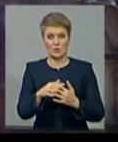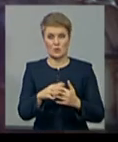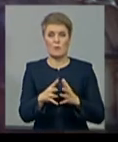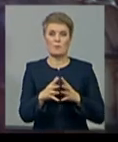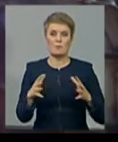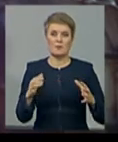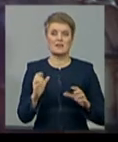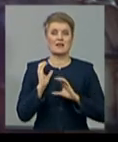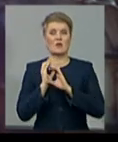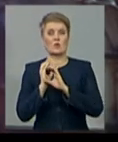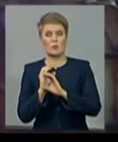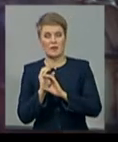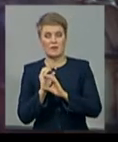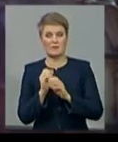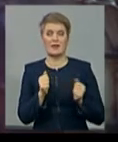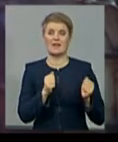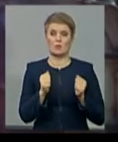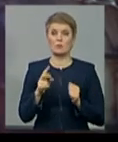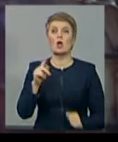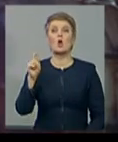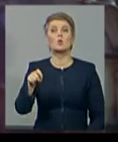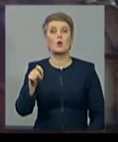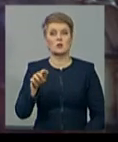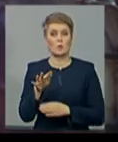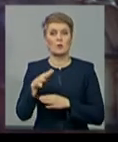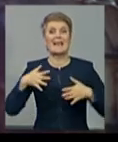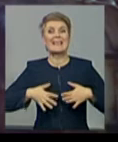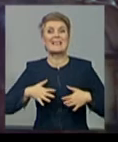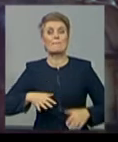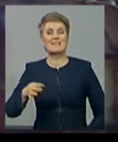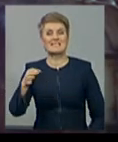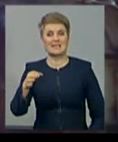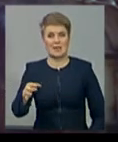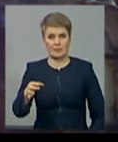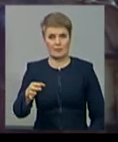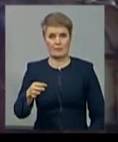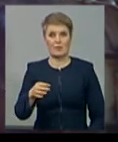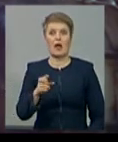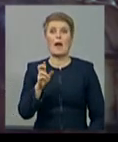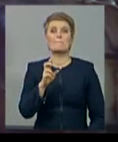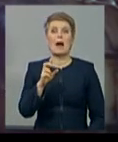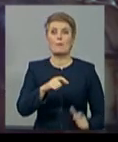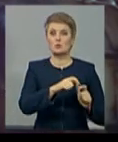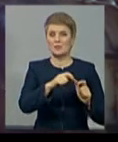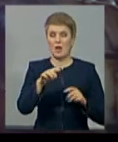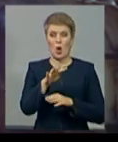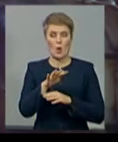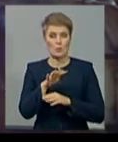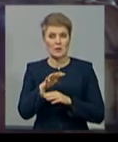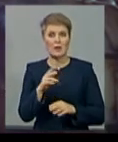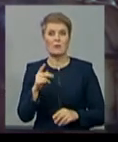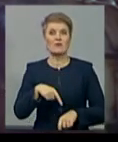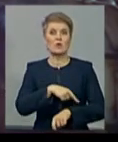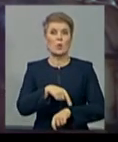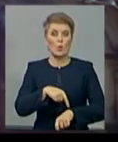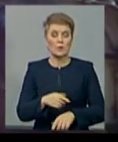та гранатометів били на Луганщині по захисниках Кримського. Це селище на Бахмутській трасі. Проросійські найманці обстрілювали понад півтори